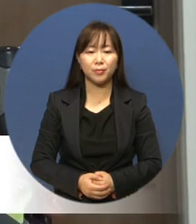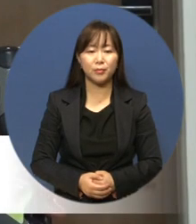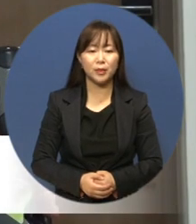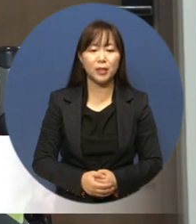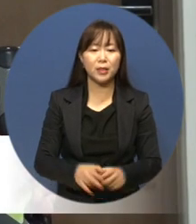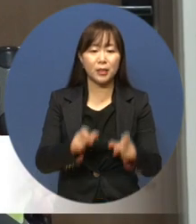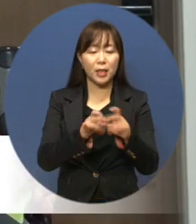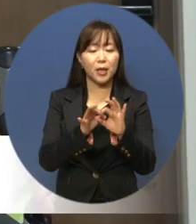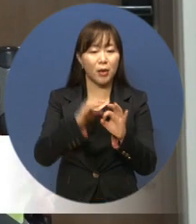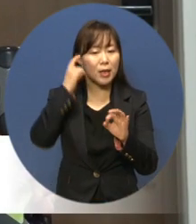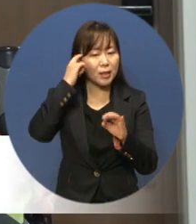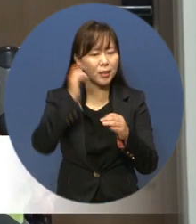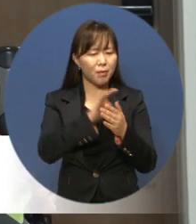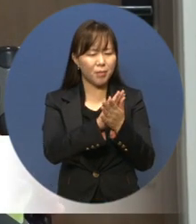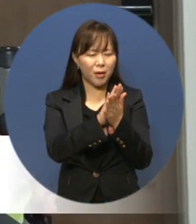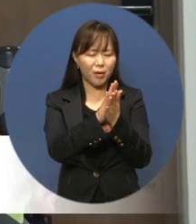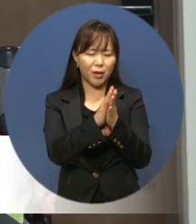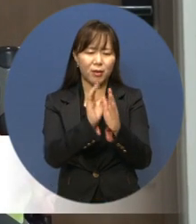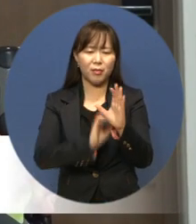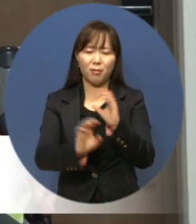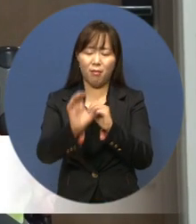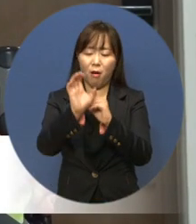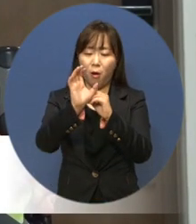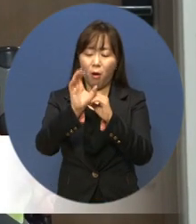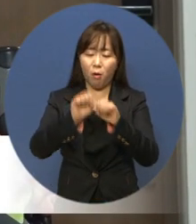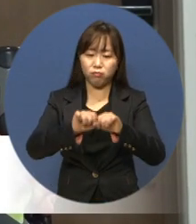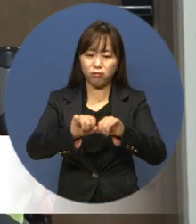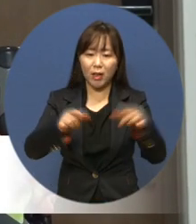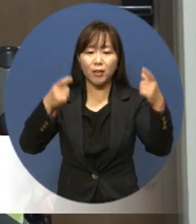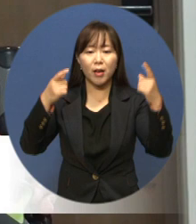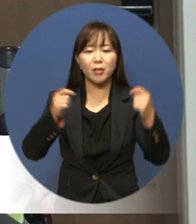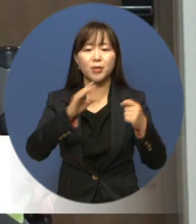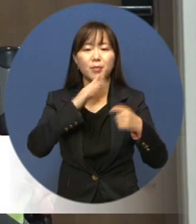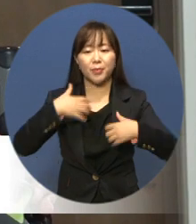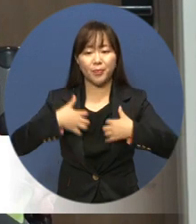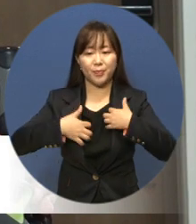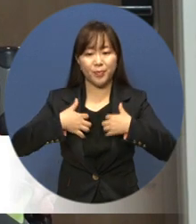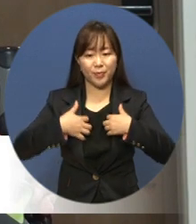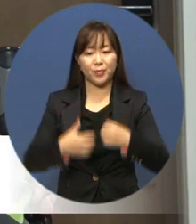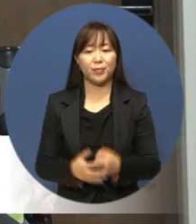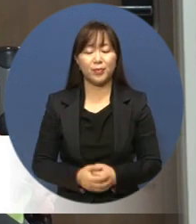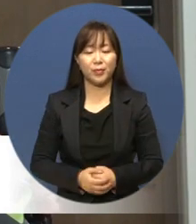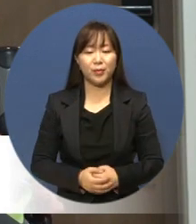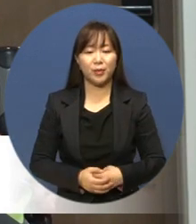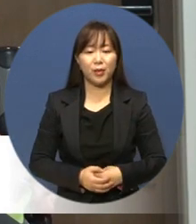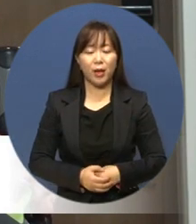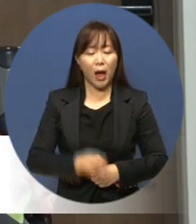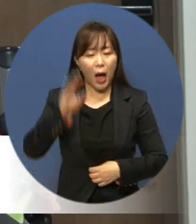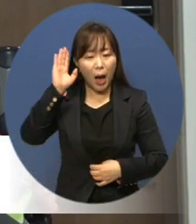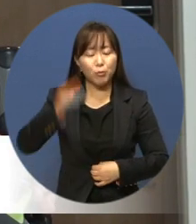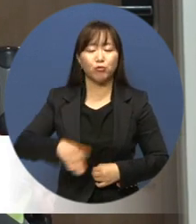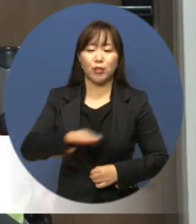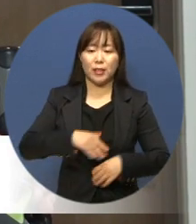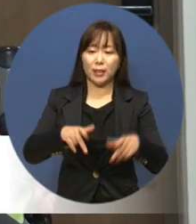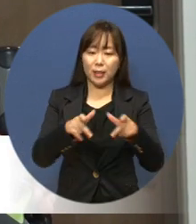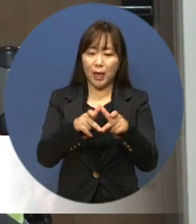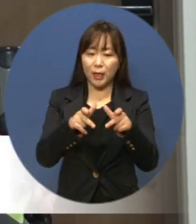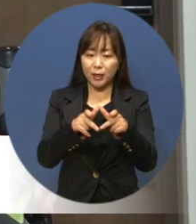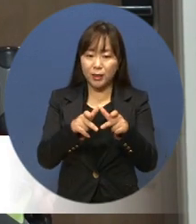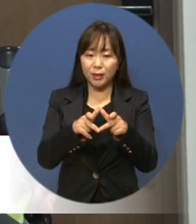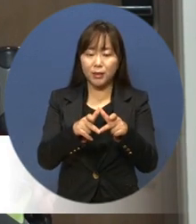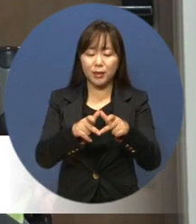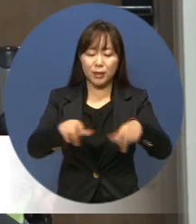장애에 대한 인식의 변화가 퍼져나가는 것 같아 너무 기쁩니다. 앞으로 저희